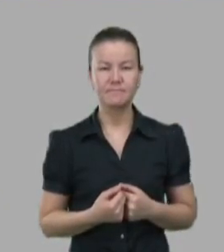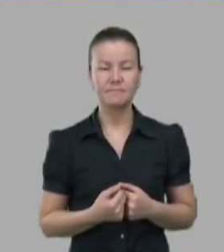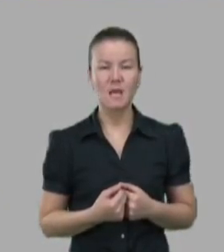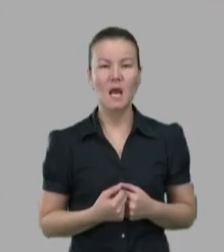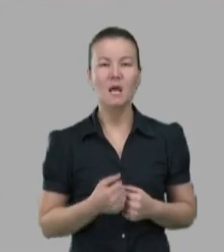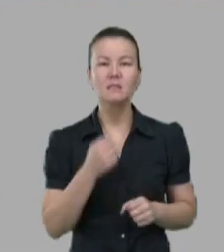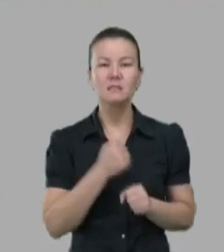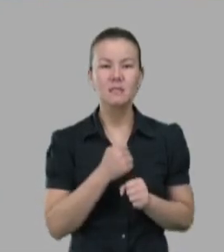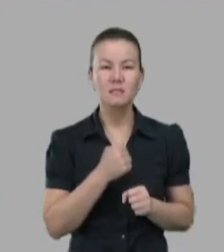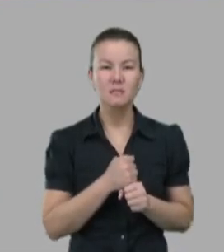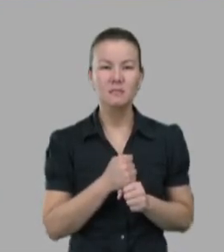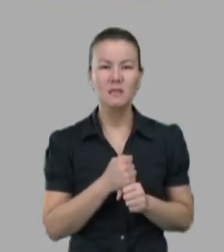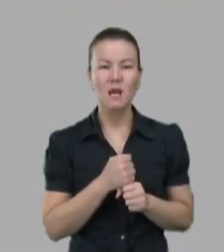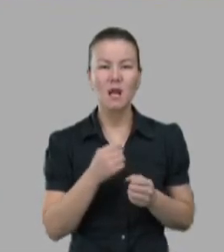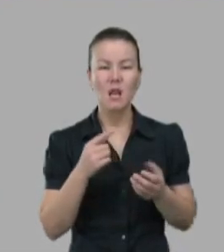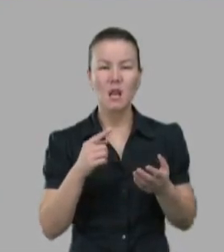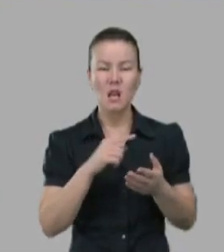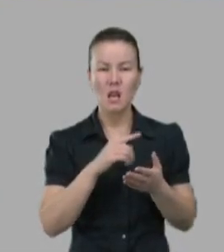Сделайте листовку,